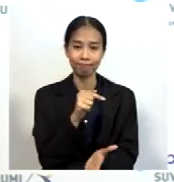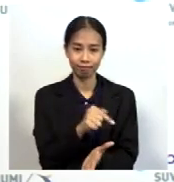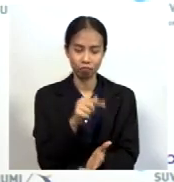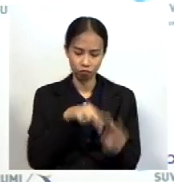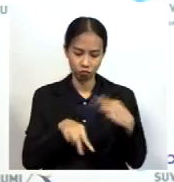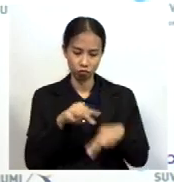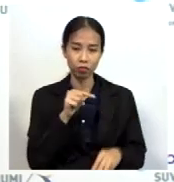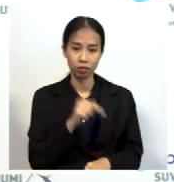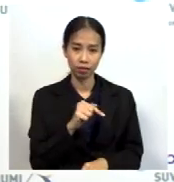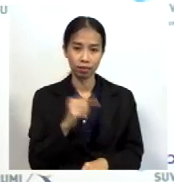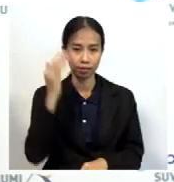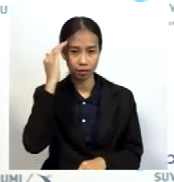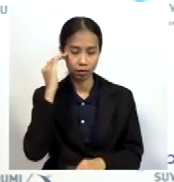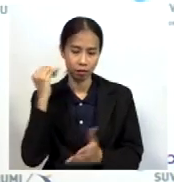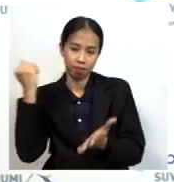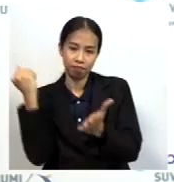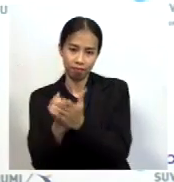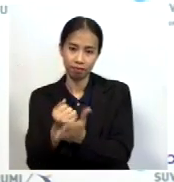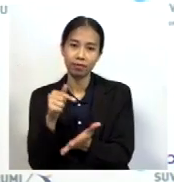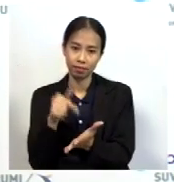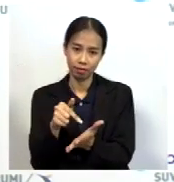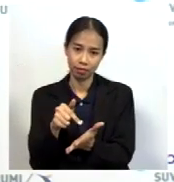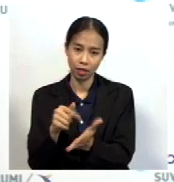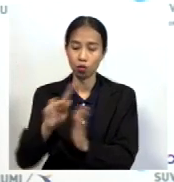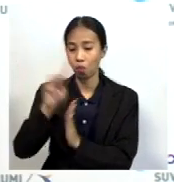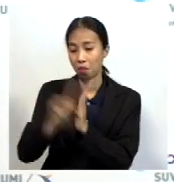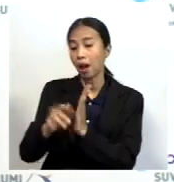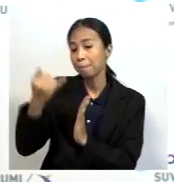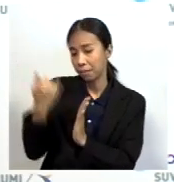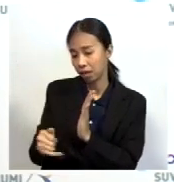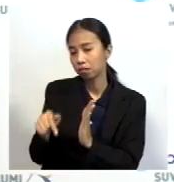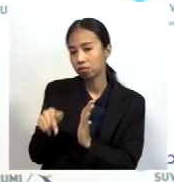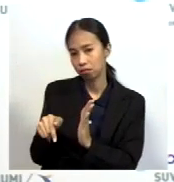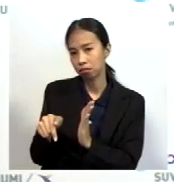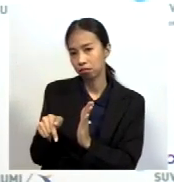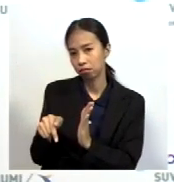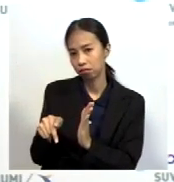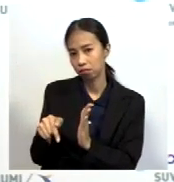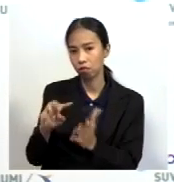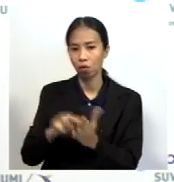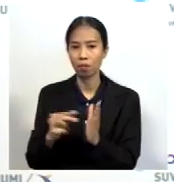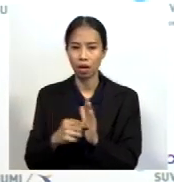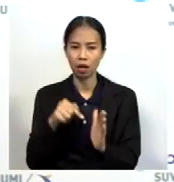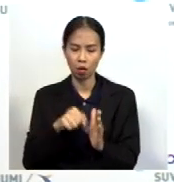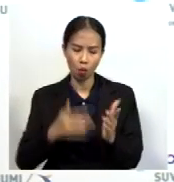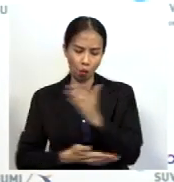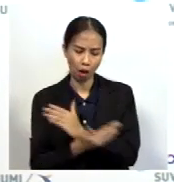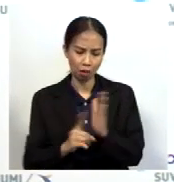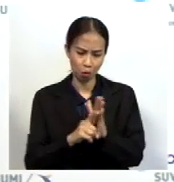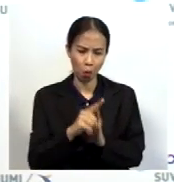นเข้าเมืองประเทศเกาหลีประทับว่าเป็นผู้เดินทางเข้าเมืองผิดกฎหมายเนี่ยแล้วตรงนี้เราจะถือว่าเป็นผู้โดยสารเสี่ยงสูงนะครับ